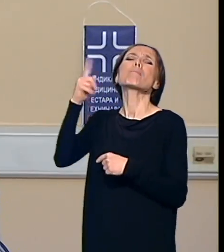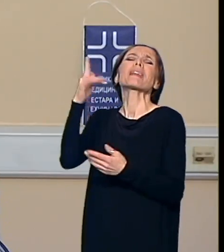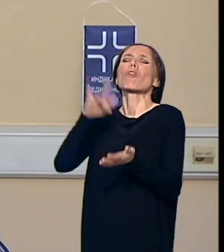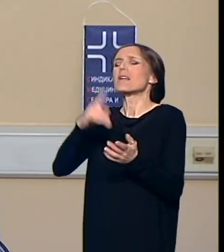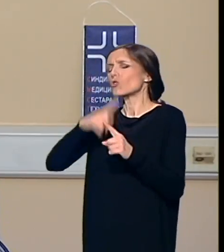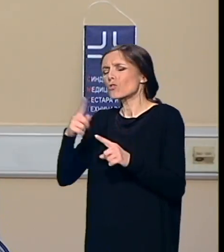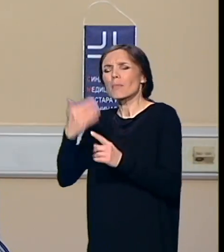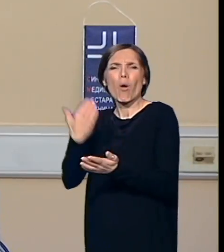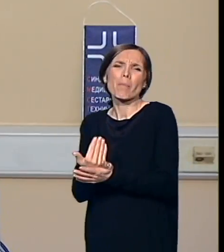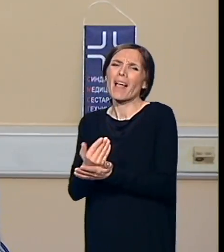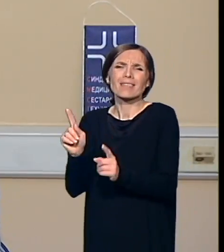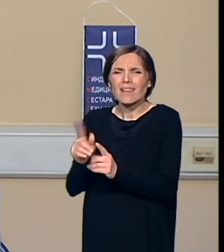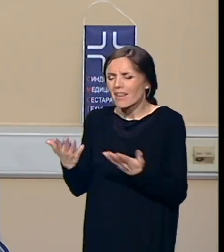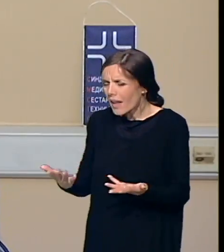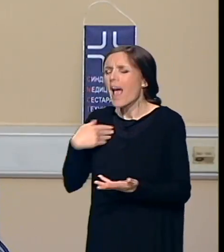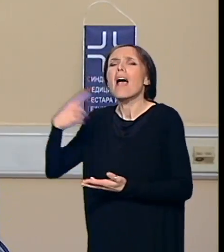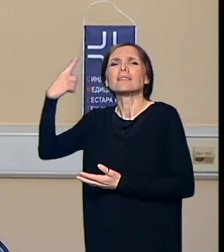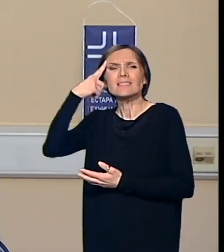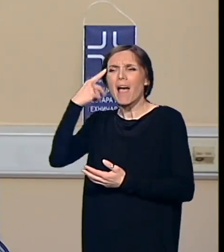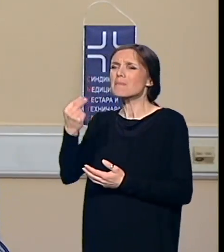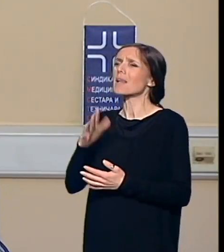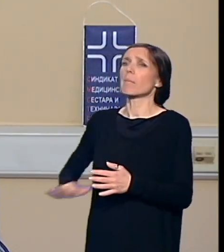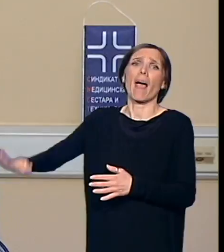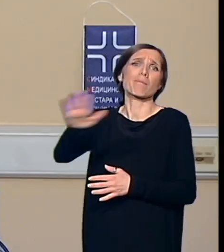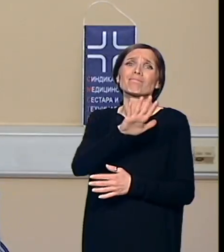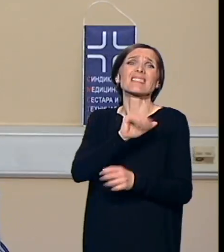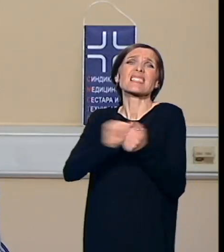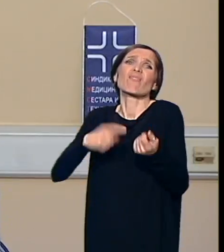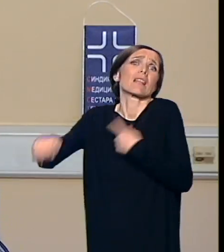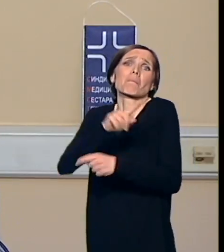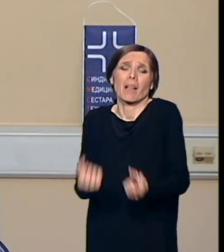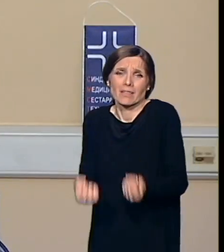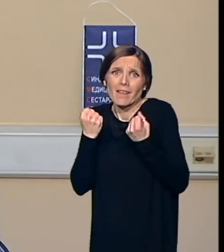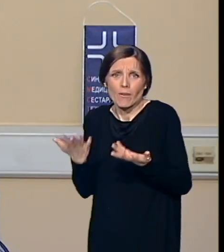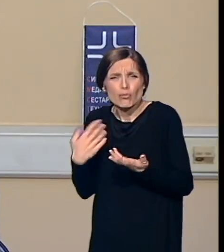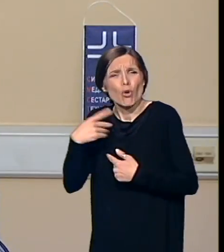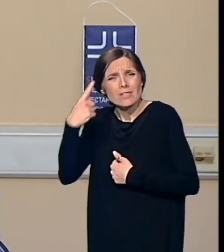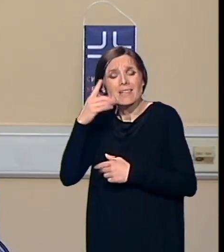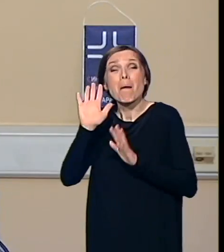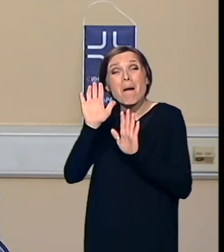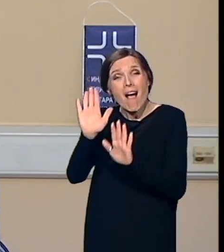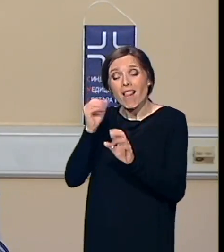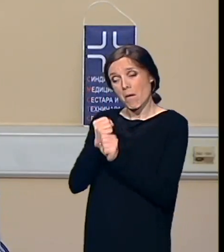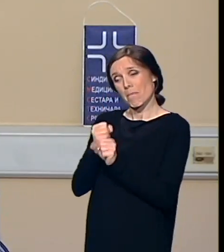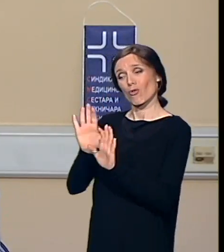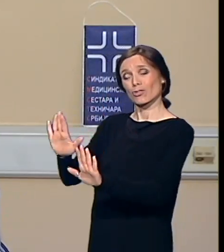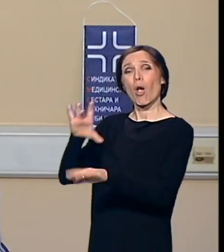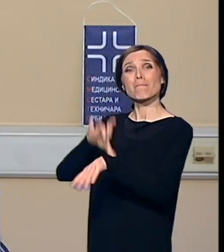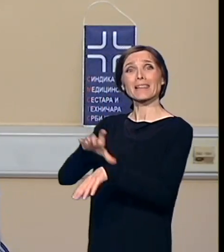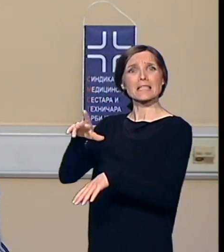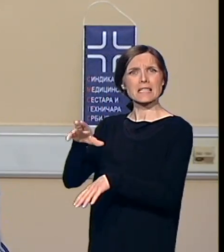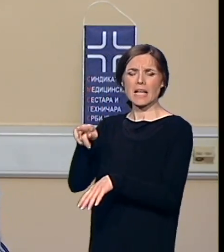da pričamo o toga imajući u vidu da je svima u državi teško. Ali kad radite posao koji radi medicinska sestra,